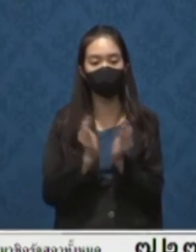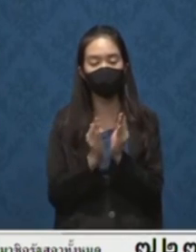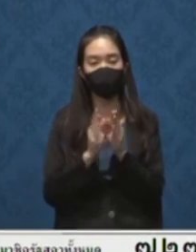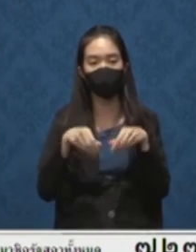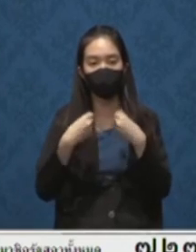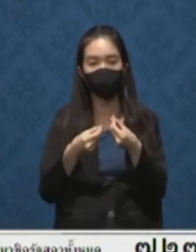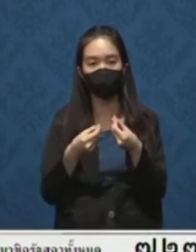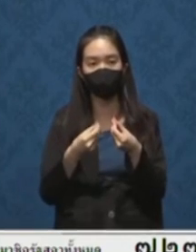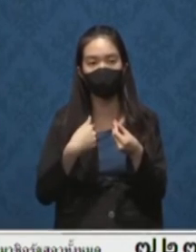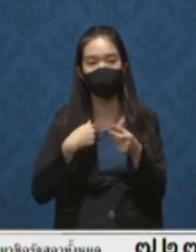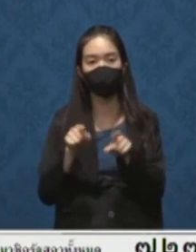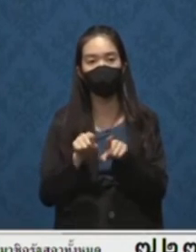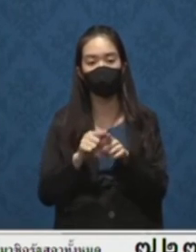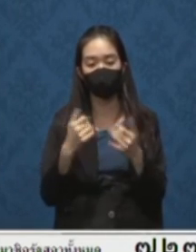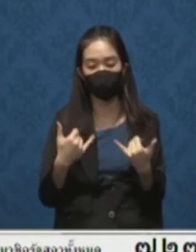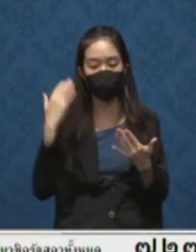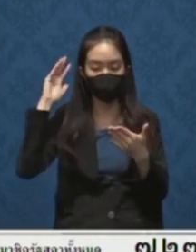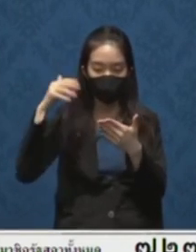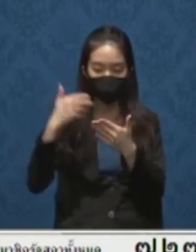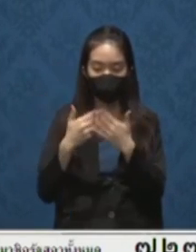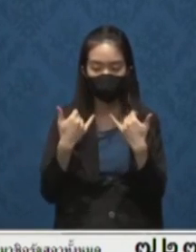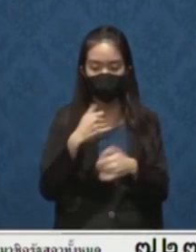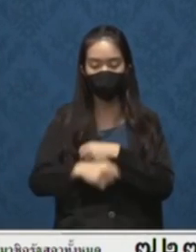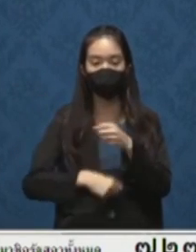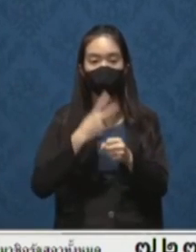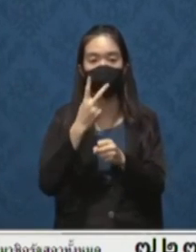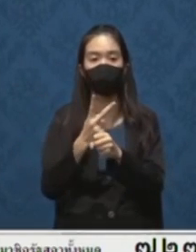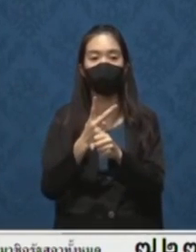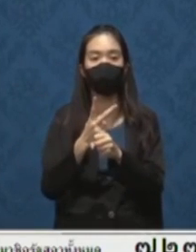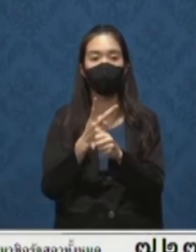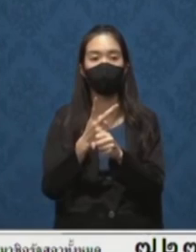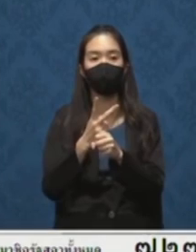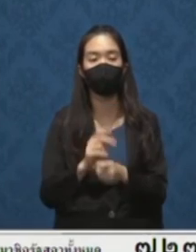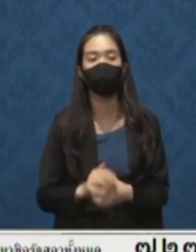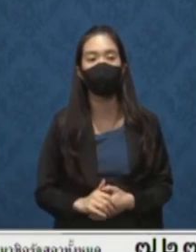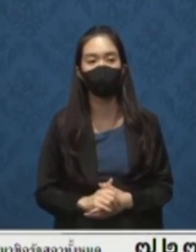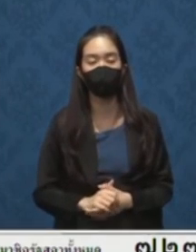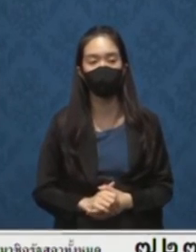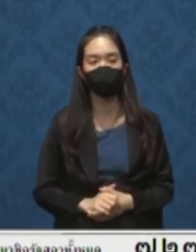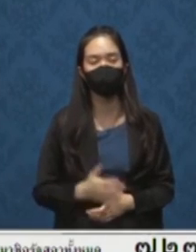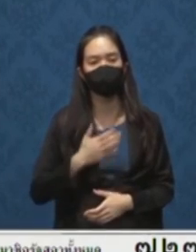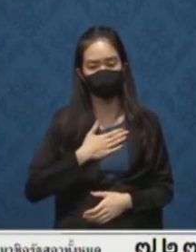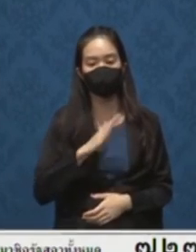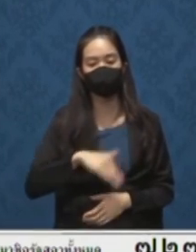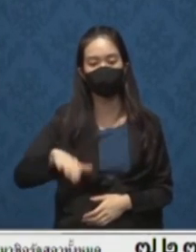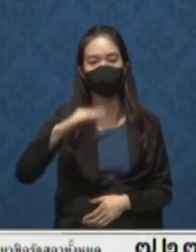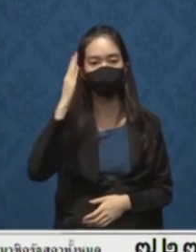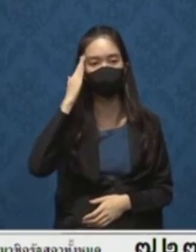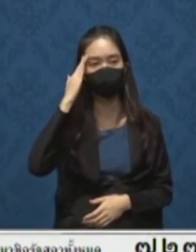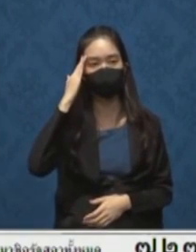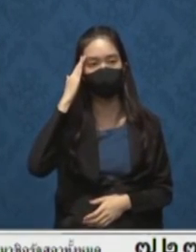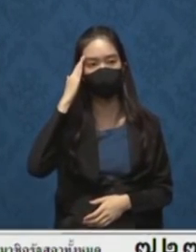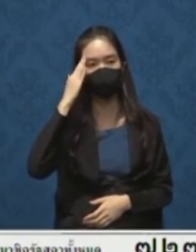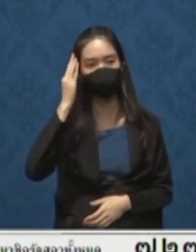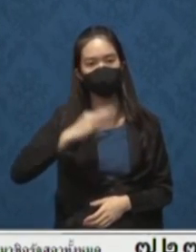บัดนี้เวลา 2 ปีผ่านไปก็ผมรบทราบด้วยความตระหนกใ